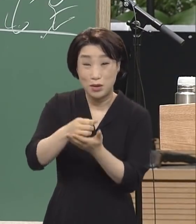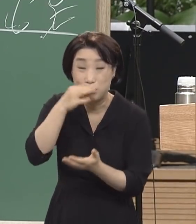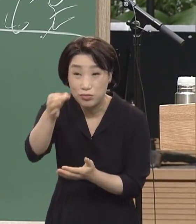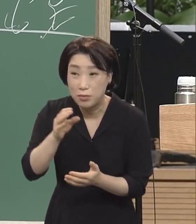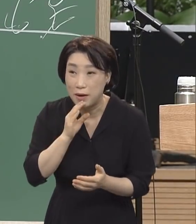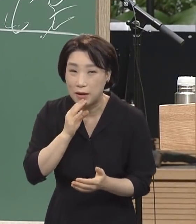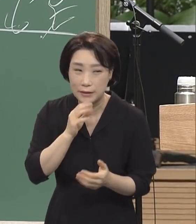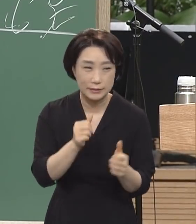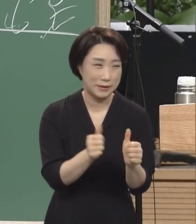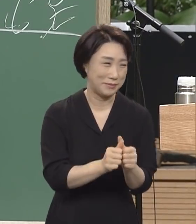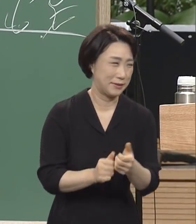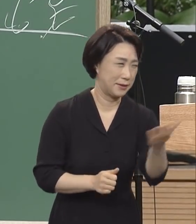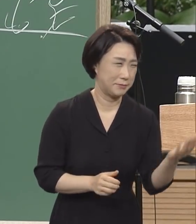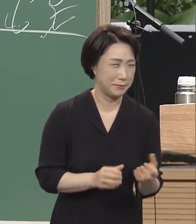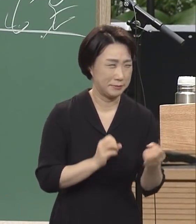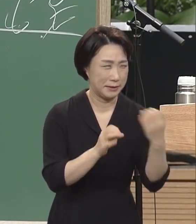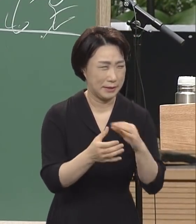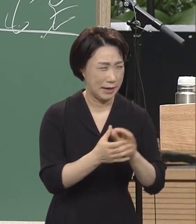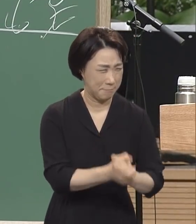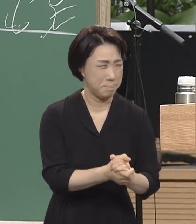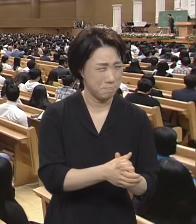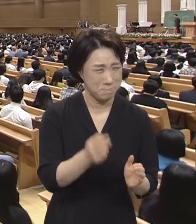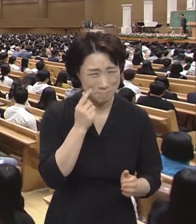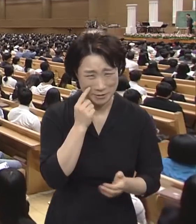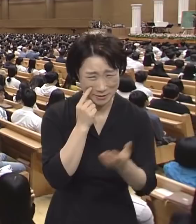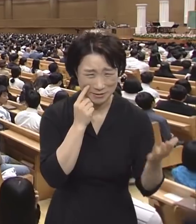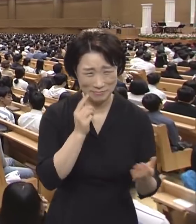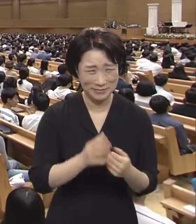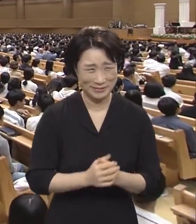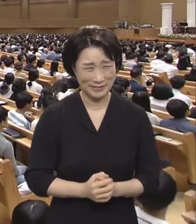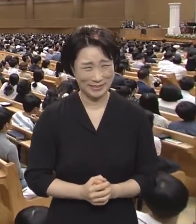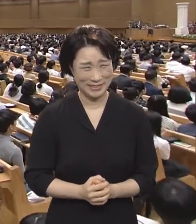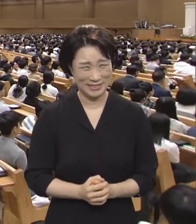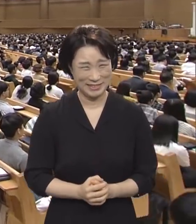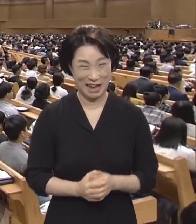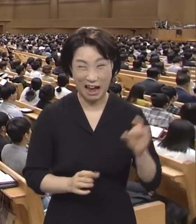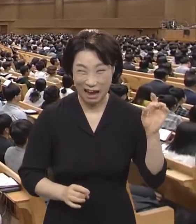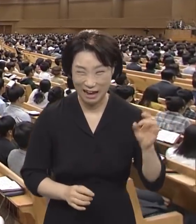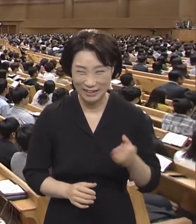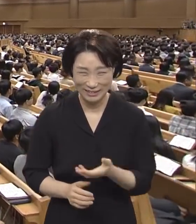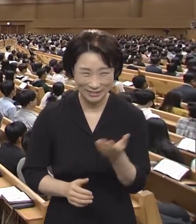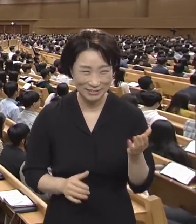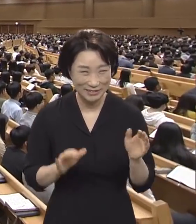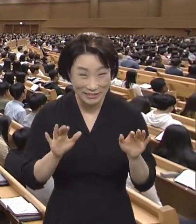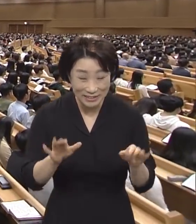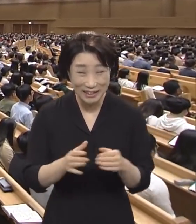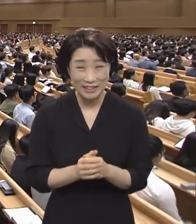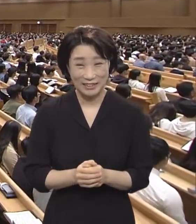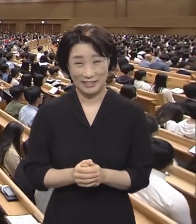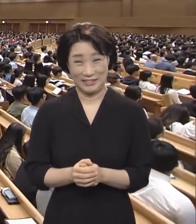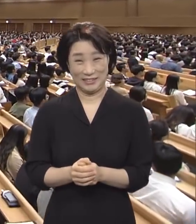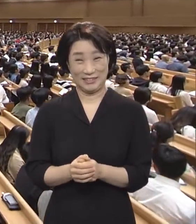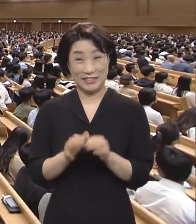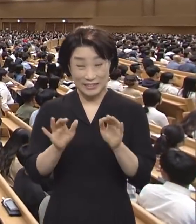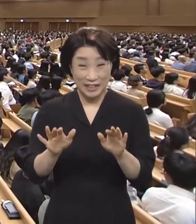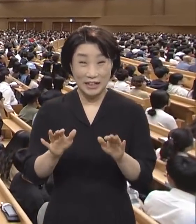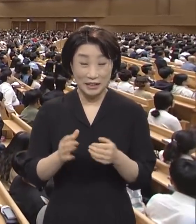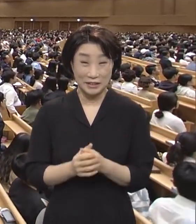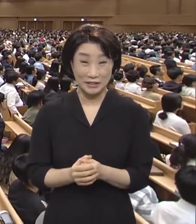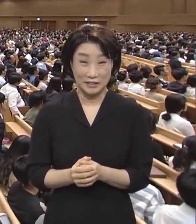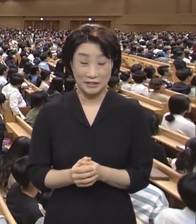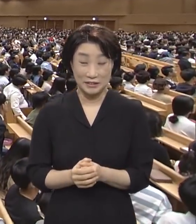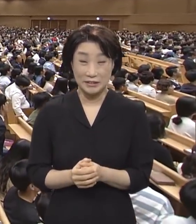남자들은 크게, 크게 좀 대답 좀 명. 아멘. 예, 그렇잖아요. 그러니까